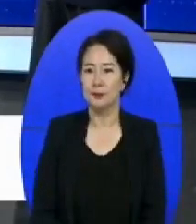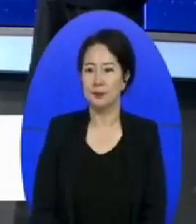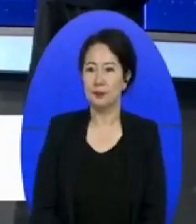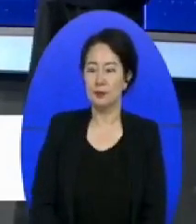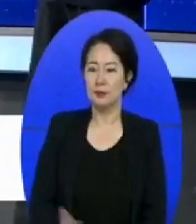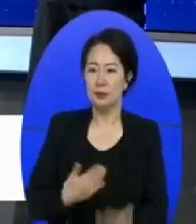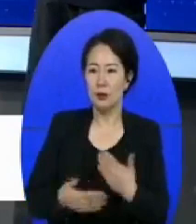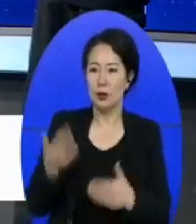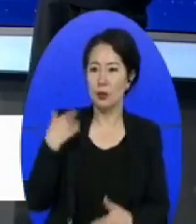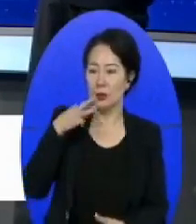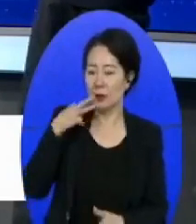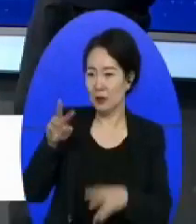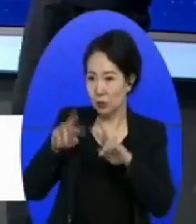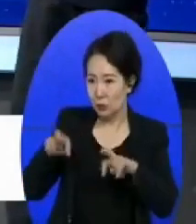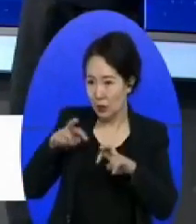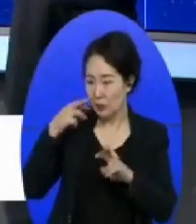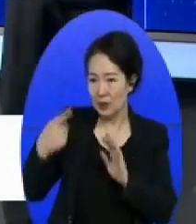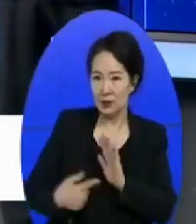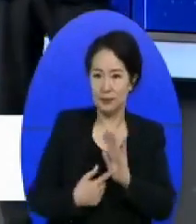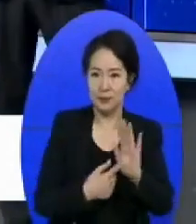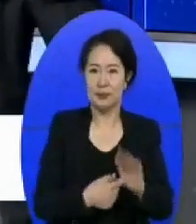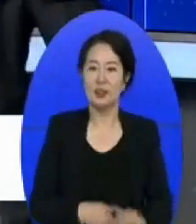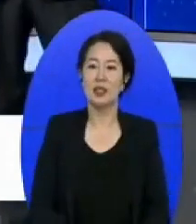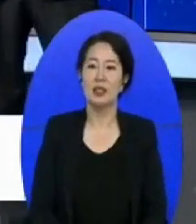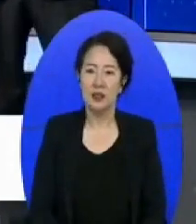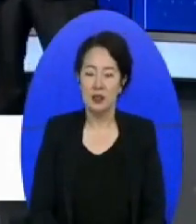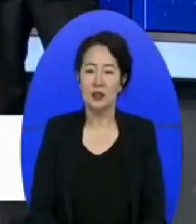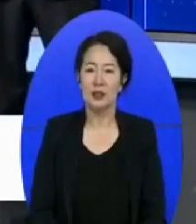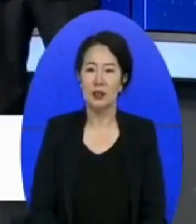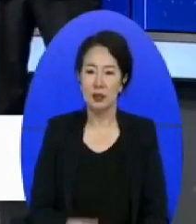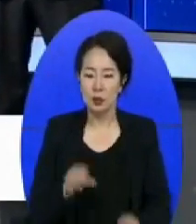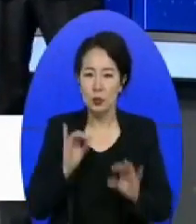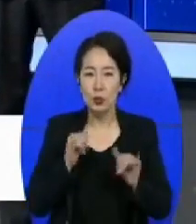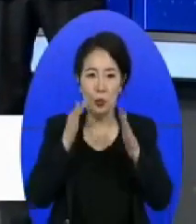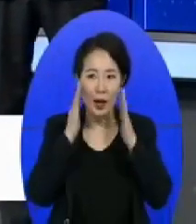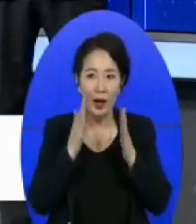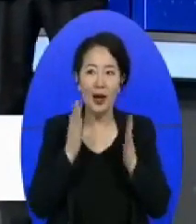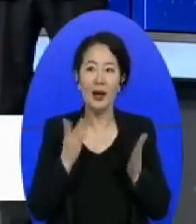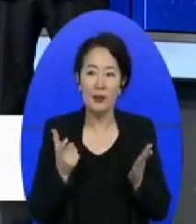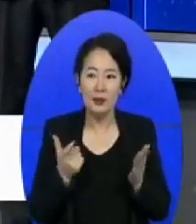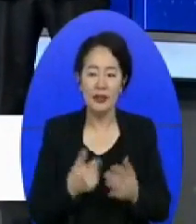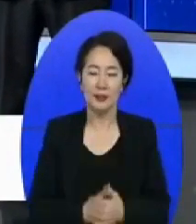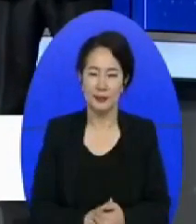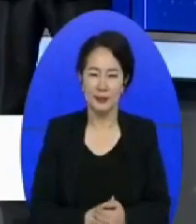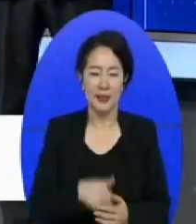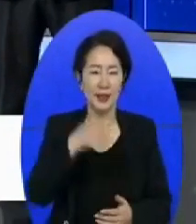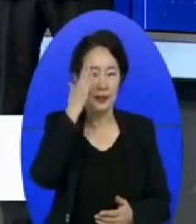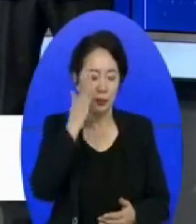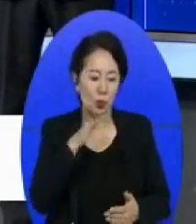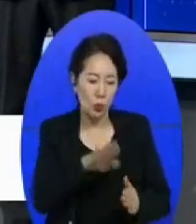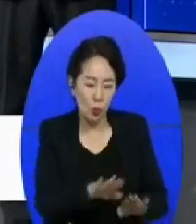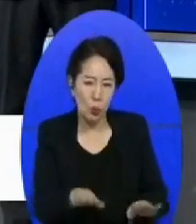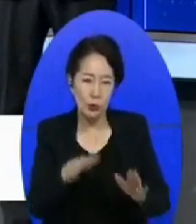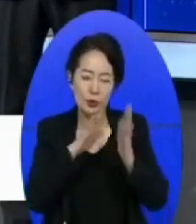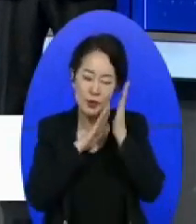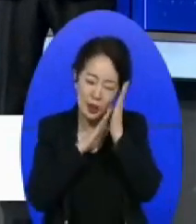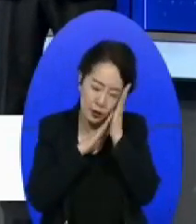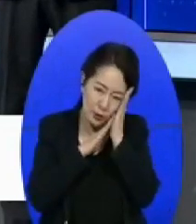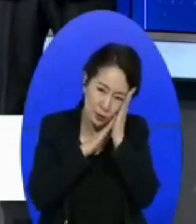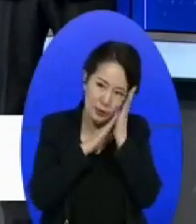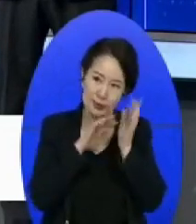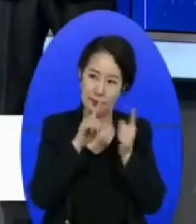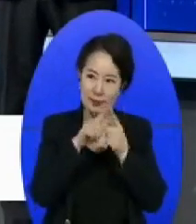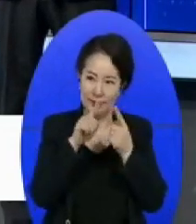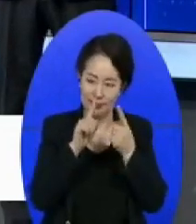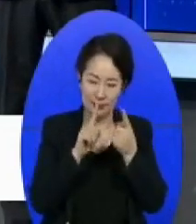энэ бол өмнө гарсан судалгааны график байж тэ. За энэ нь бол яг юуг анхаарах ёстой вэ? Тэгэхээр эцэгчүүд маань хүүхдийнхээ нойр, хоол,